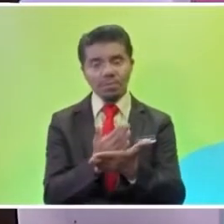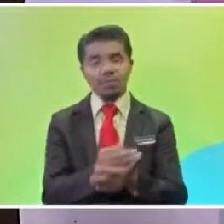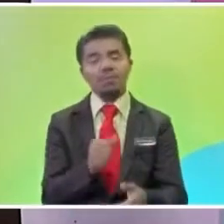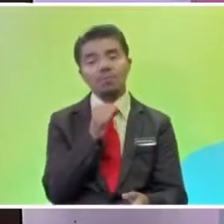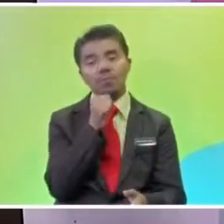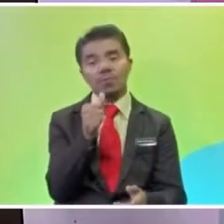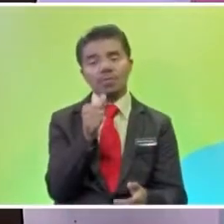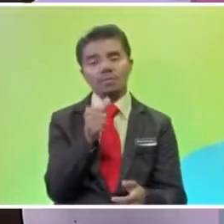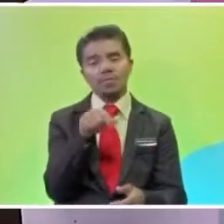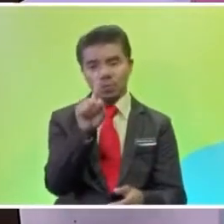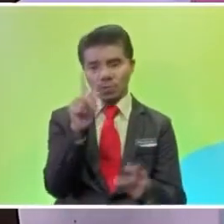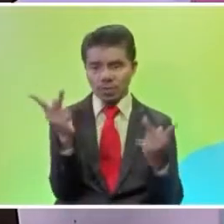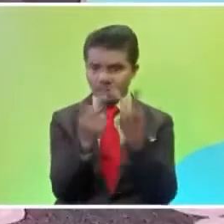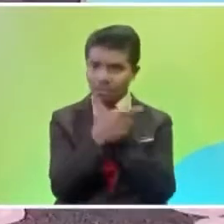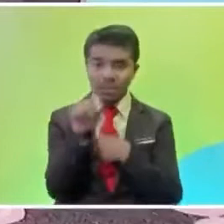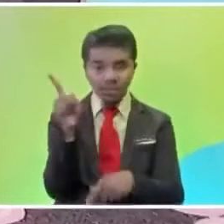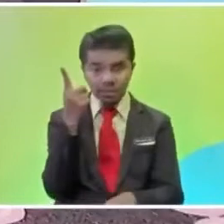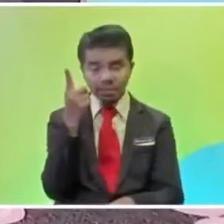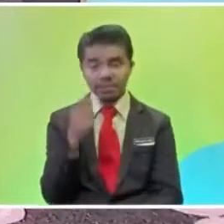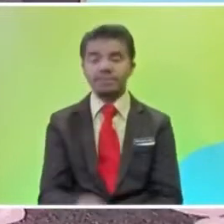sesi pembelajaran Oke selanjutnya